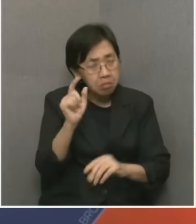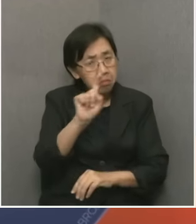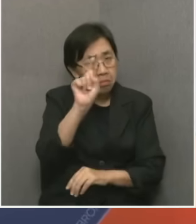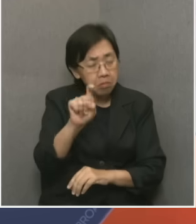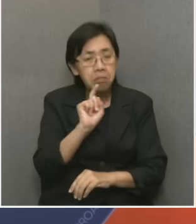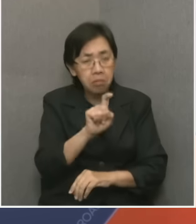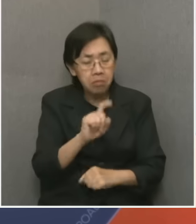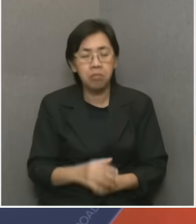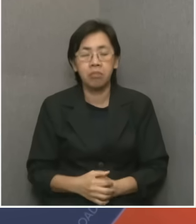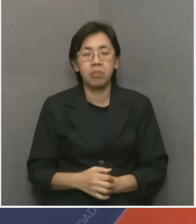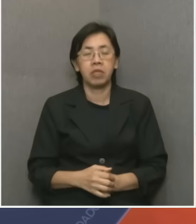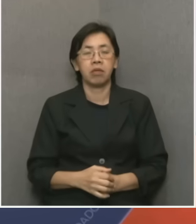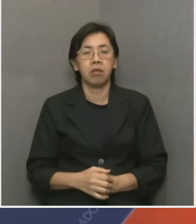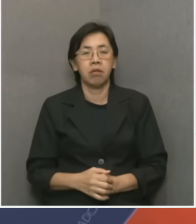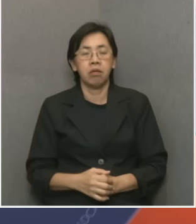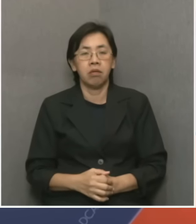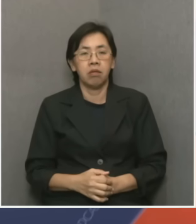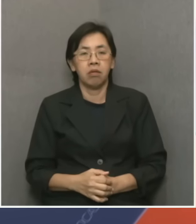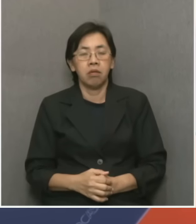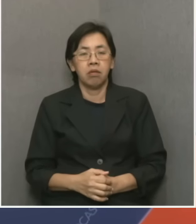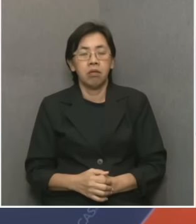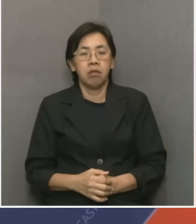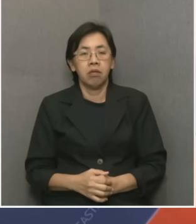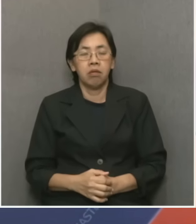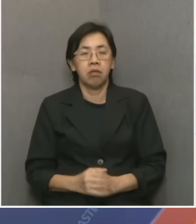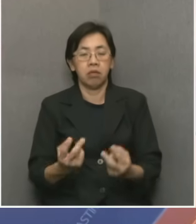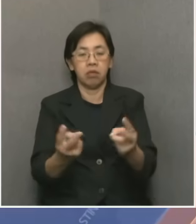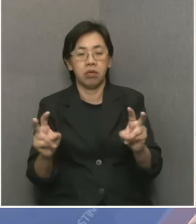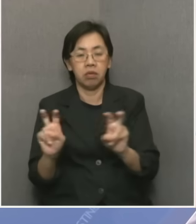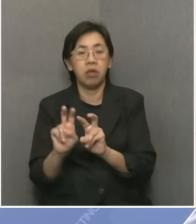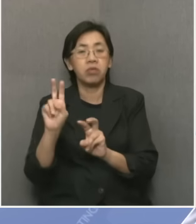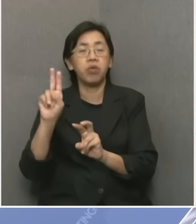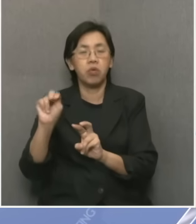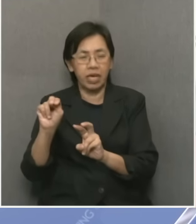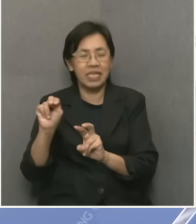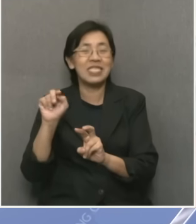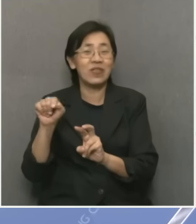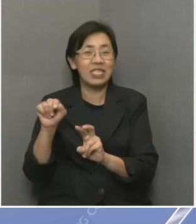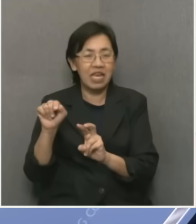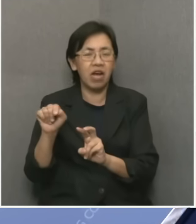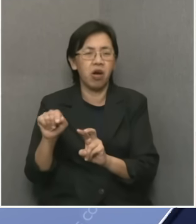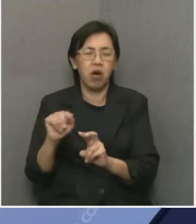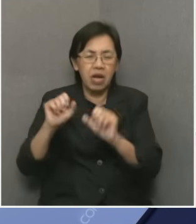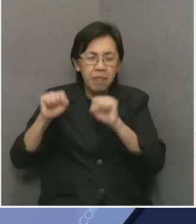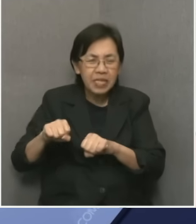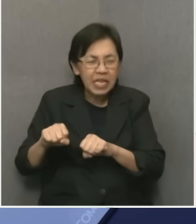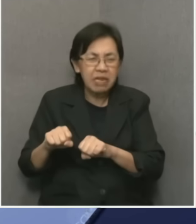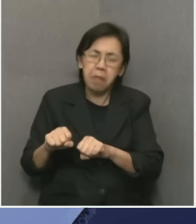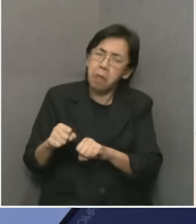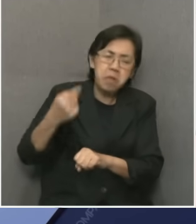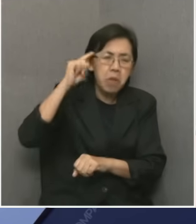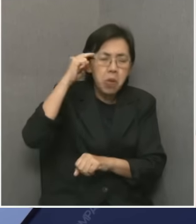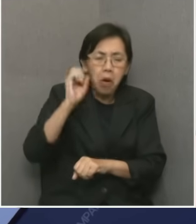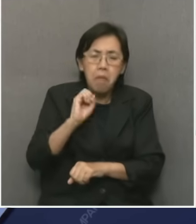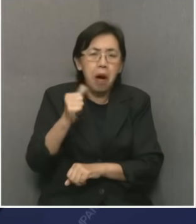า คือตรงนั้นเนี่ยนะฮะยังค่อนข้างที่จะเร็วไปนะฮะที่จะบอก